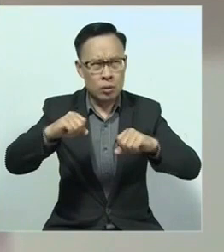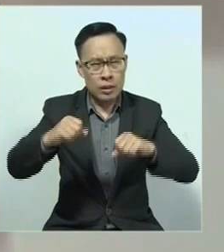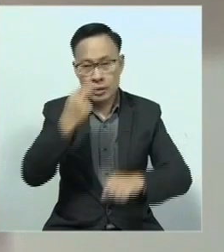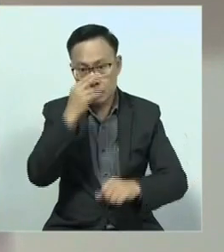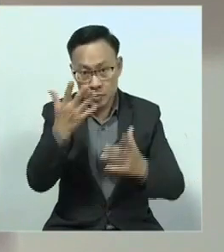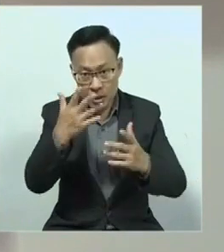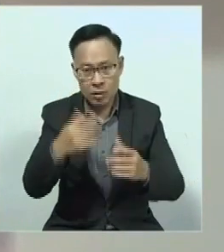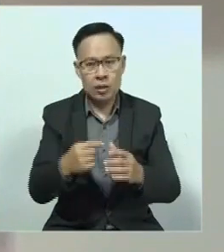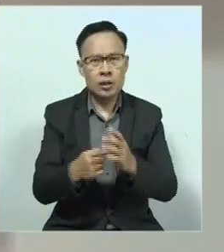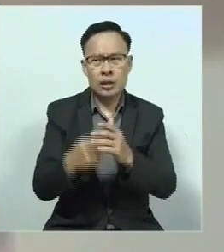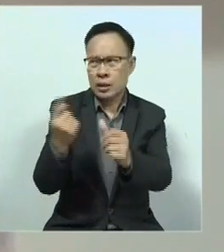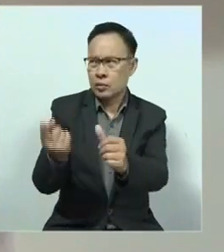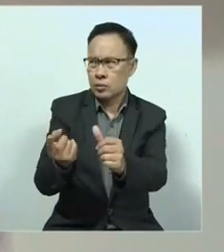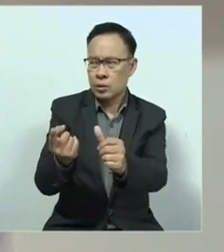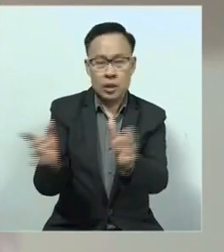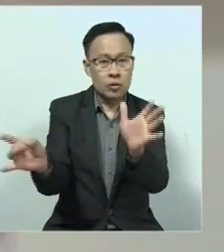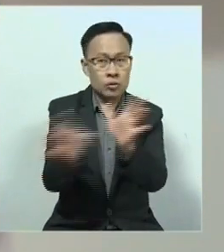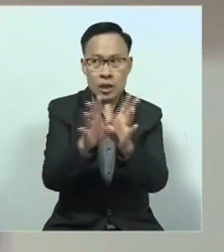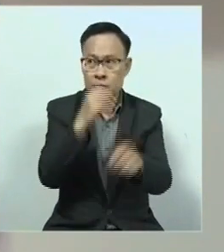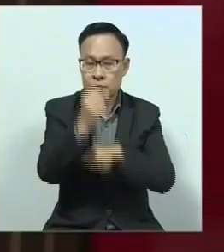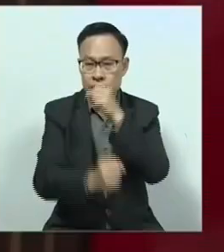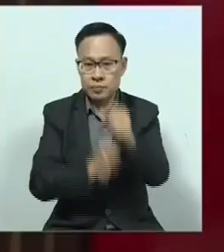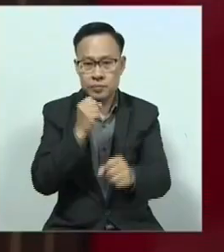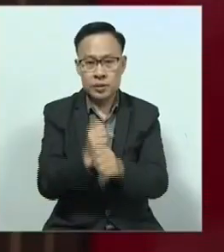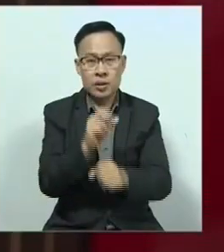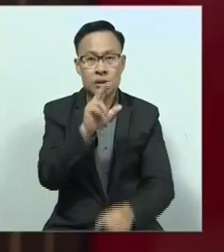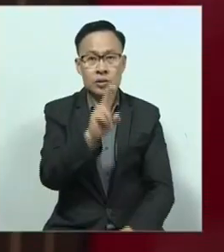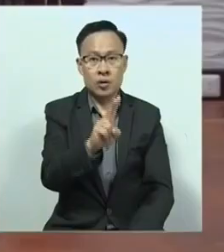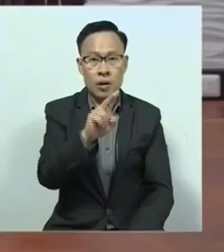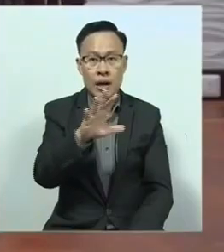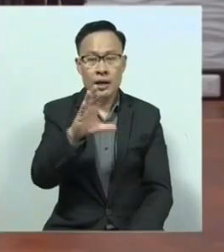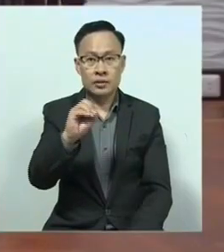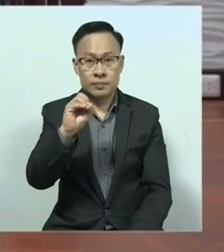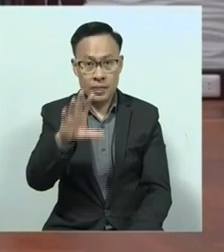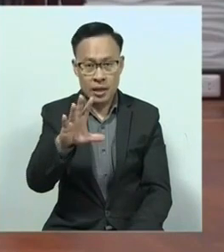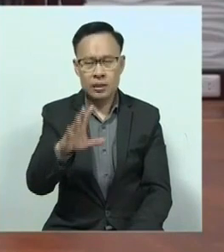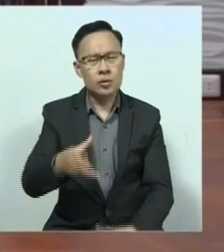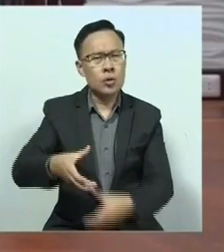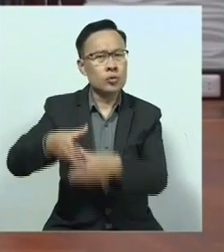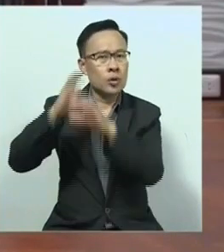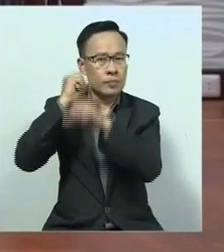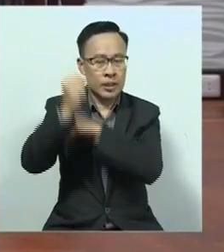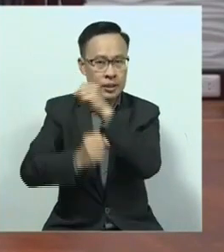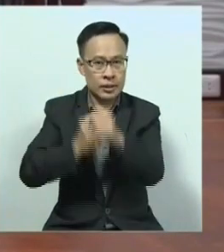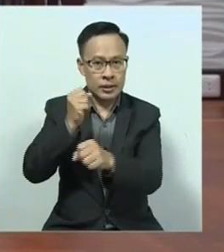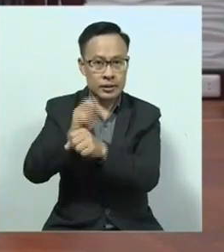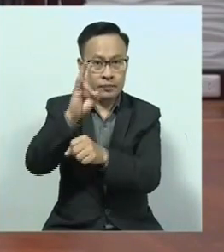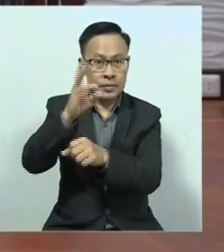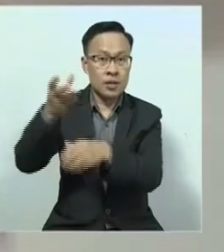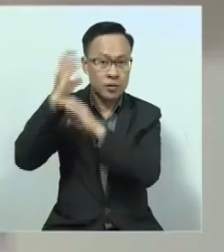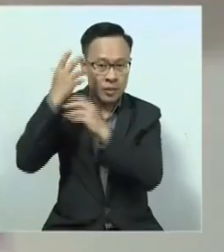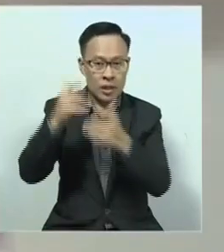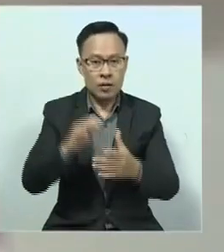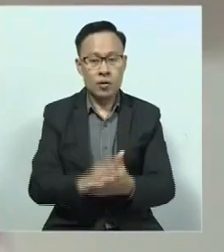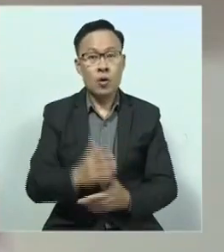เลยก็คือปี55ที่ผ่านมา 7ปีที่แล้วนะคะ 7ปีที่แล้วครับ7ปีที่แล้วผมจำได้ผม